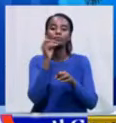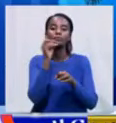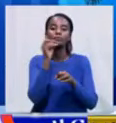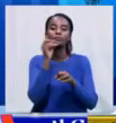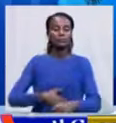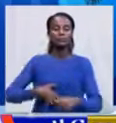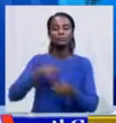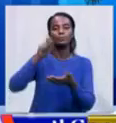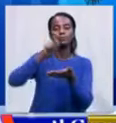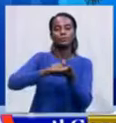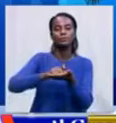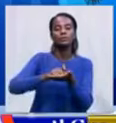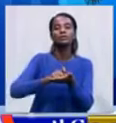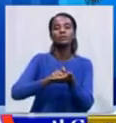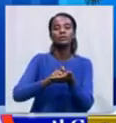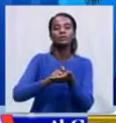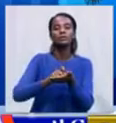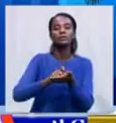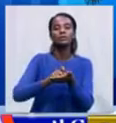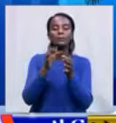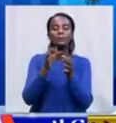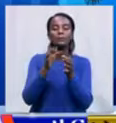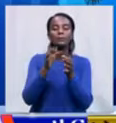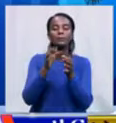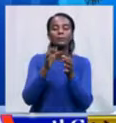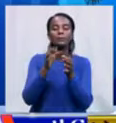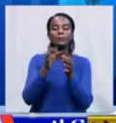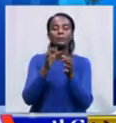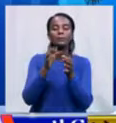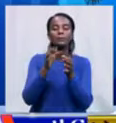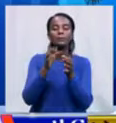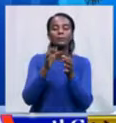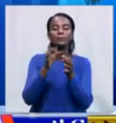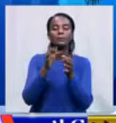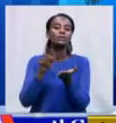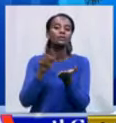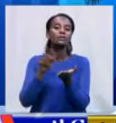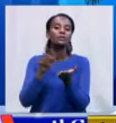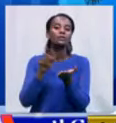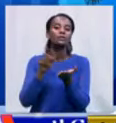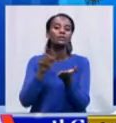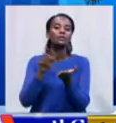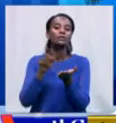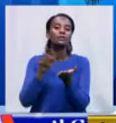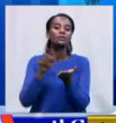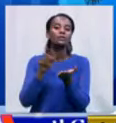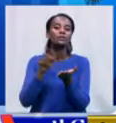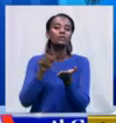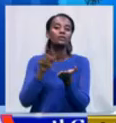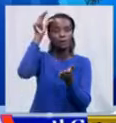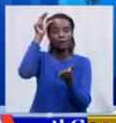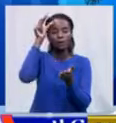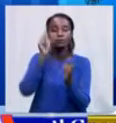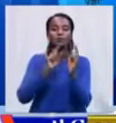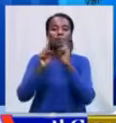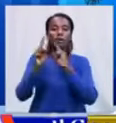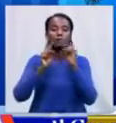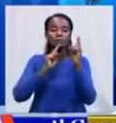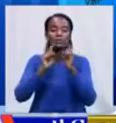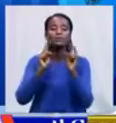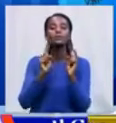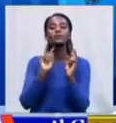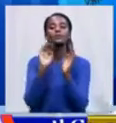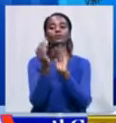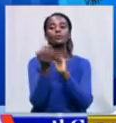ቅሬታ መዘገባችን ይታወሳል። ይህን አስመልክቶም የሐዋሳ ዩኒቨርሲቲ ፕሬዚዳንት ዶክተር አያኖ ብራሶን ያነጋገርን